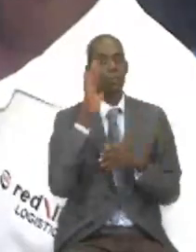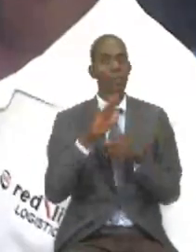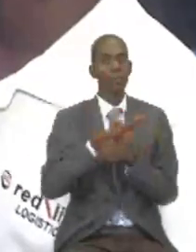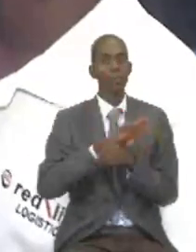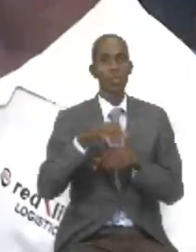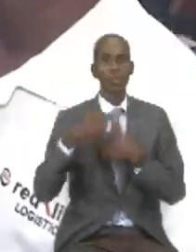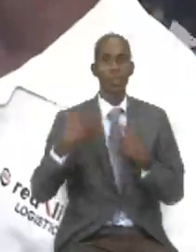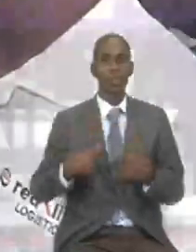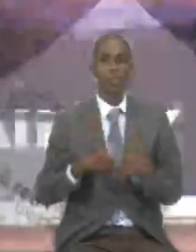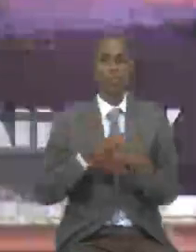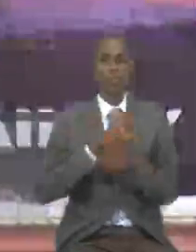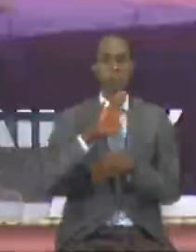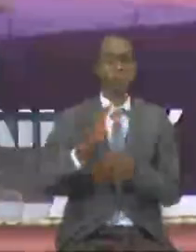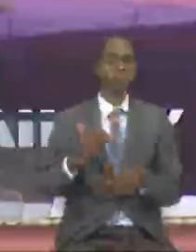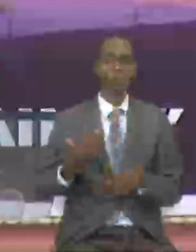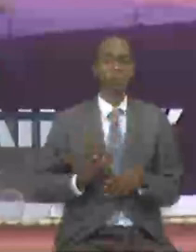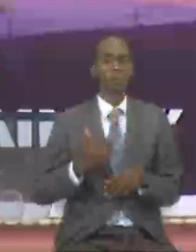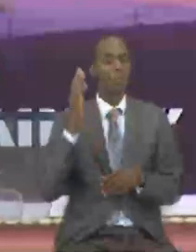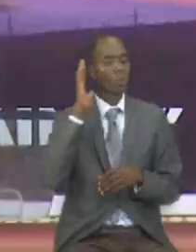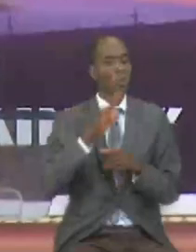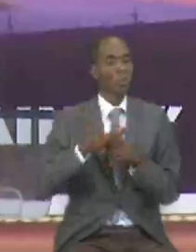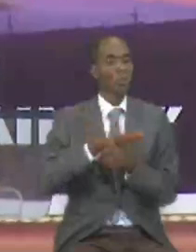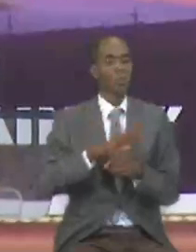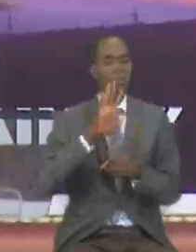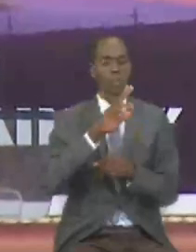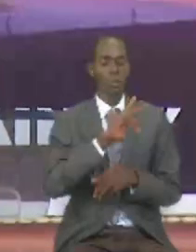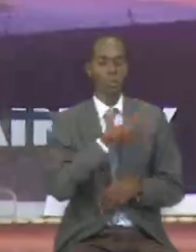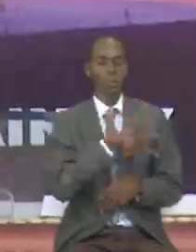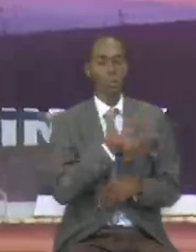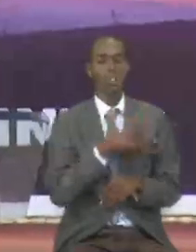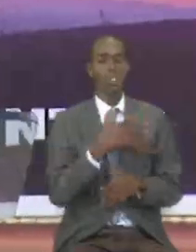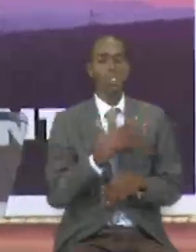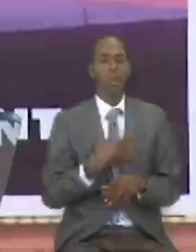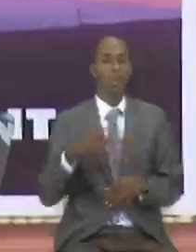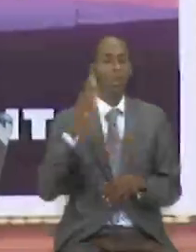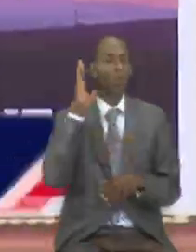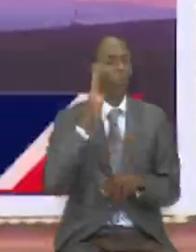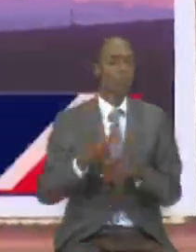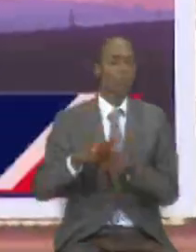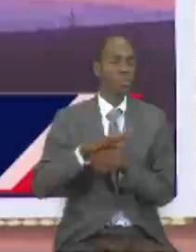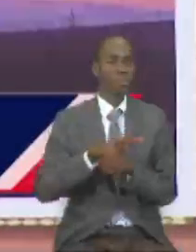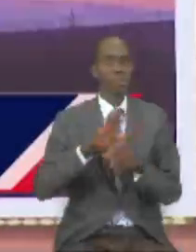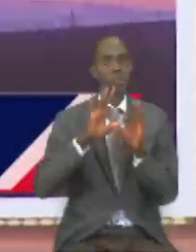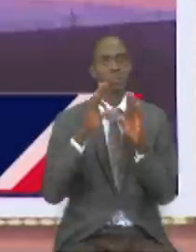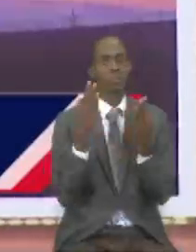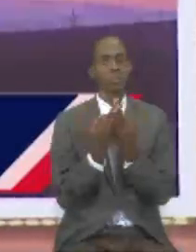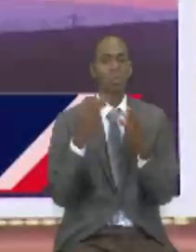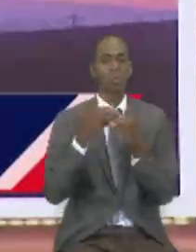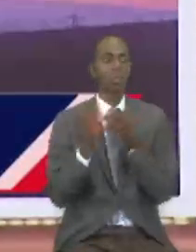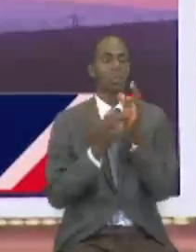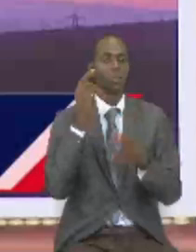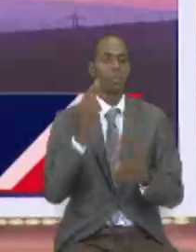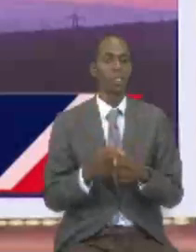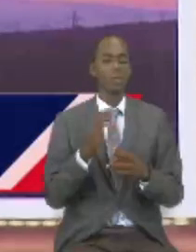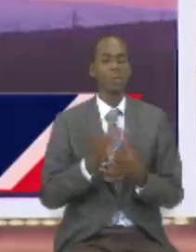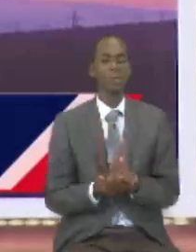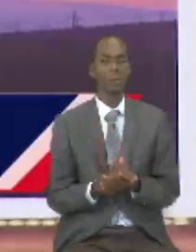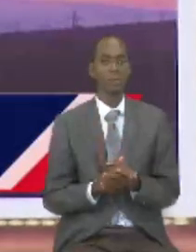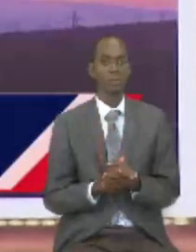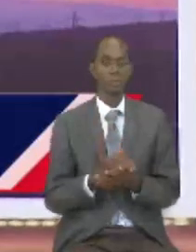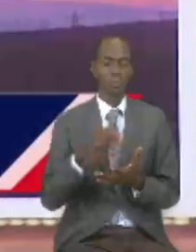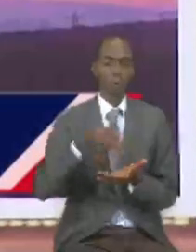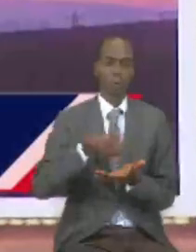jusqu'à ce que la joie remplisse votre âme, votre cœur, votre personnalité et que cela remplisse votre famille au nom